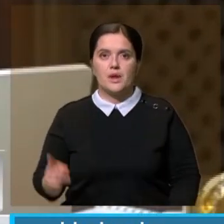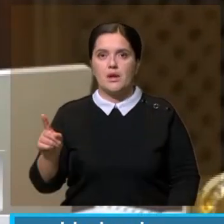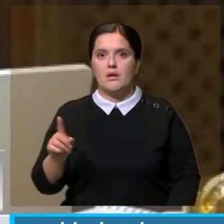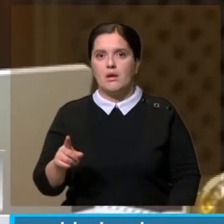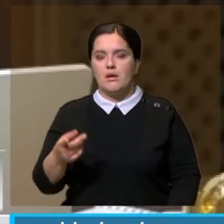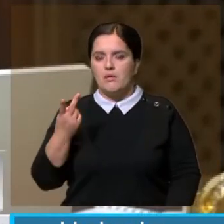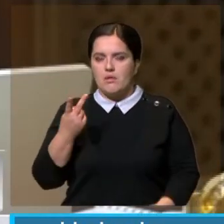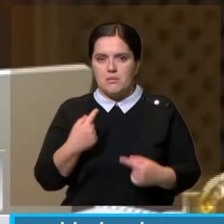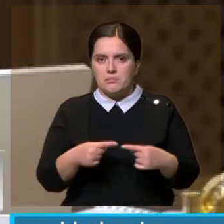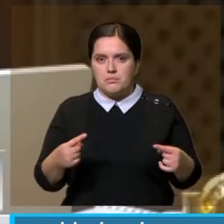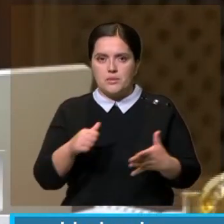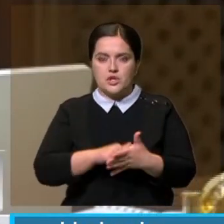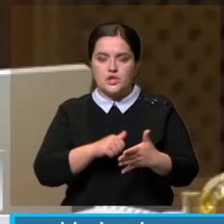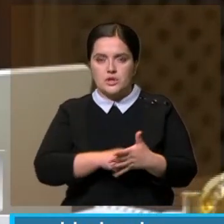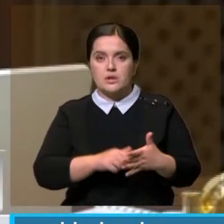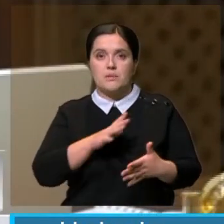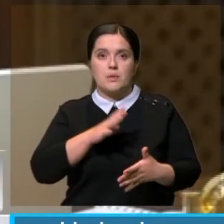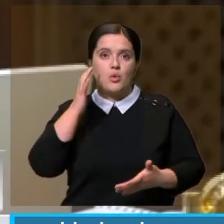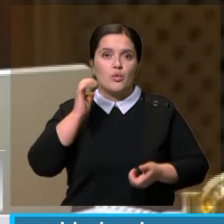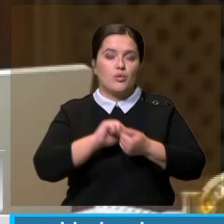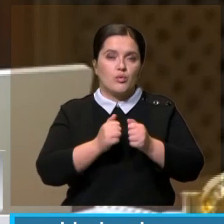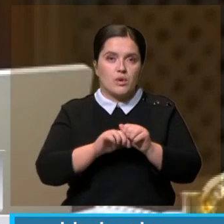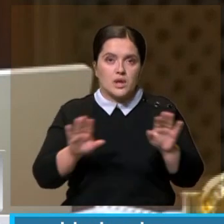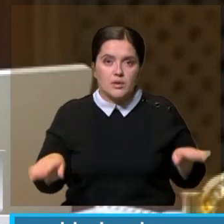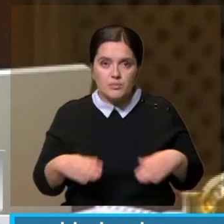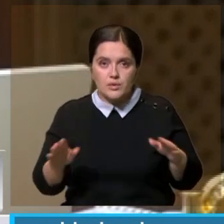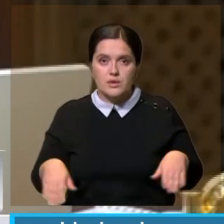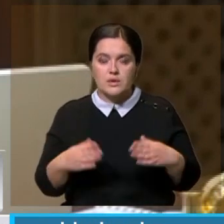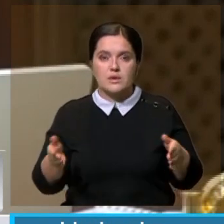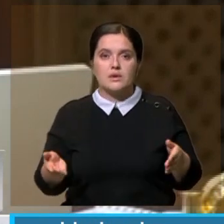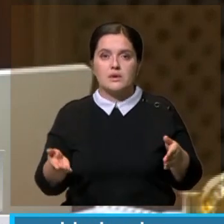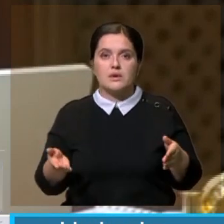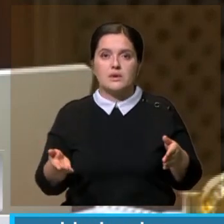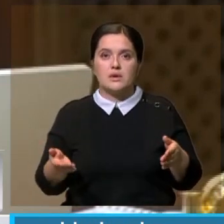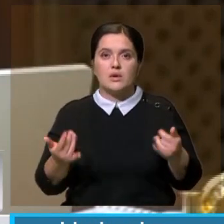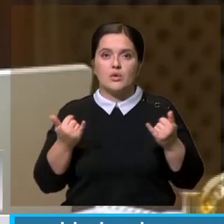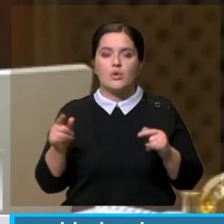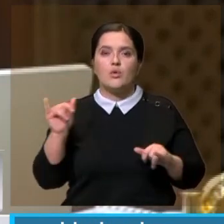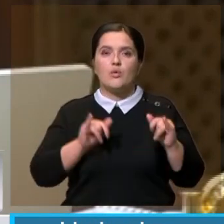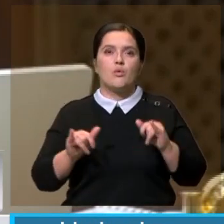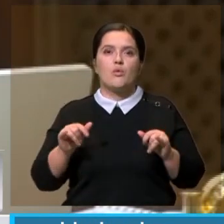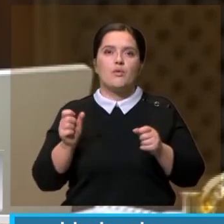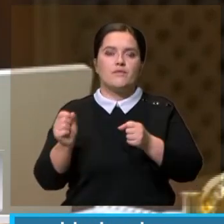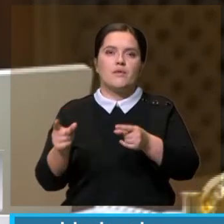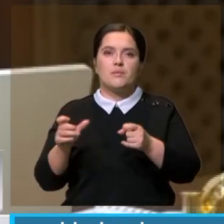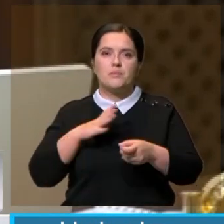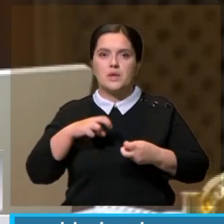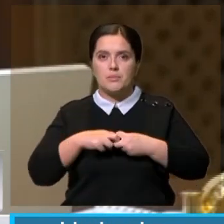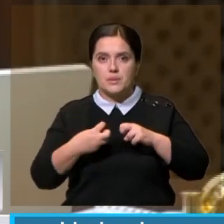долетал, то теперь у них золо отходами